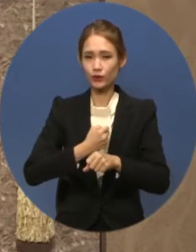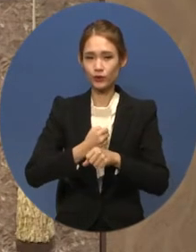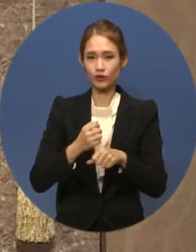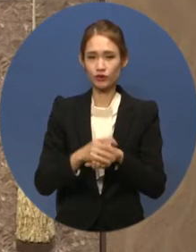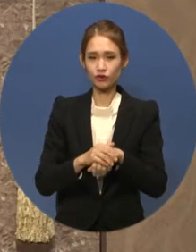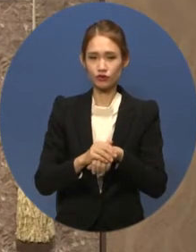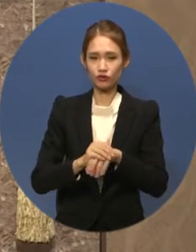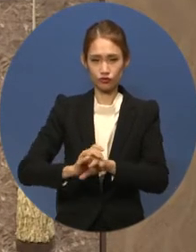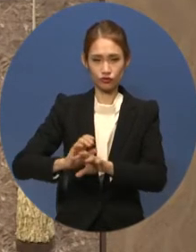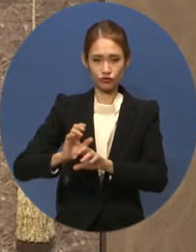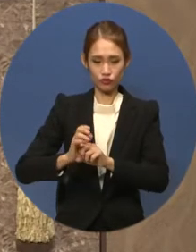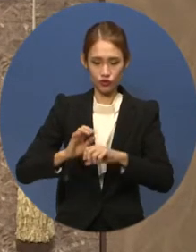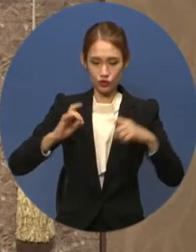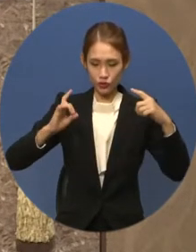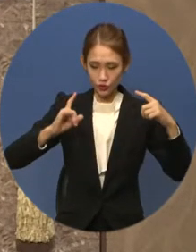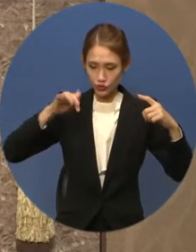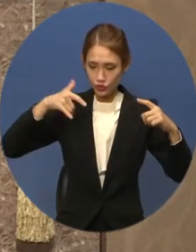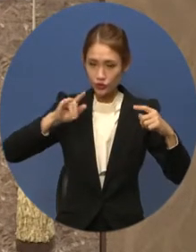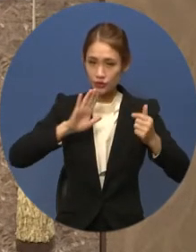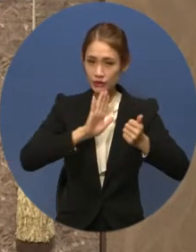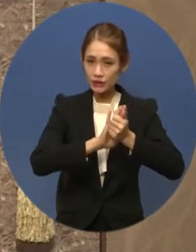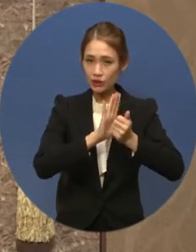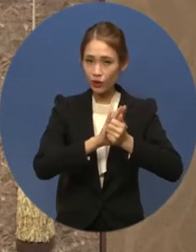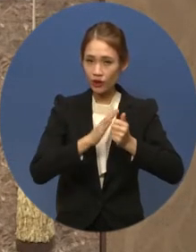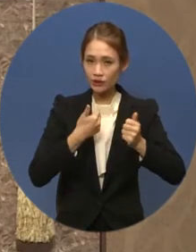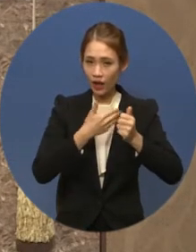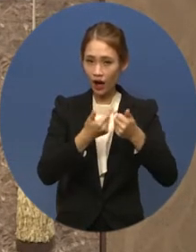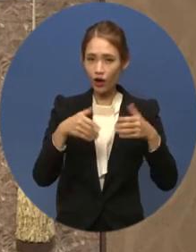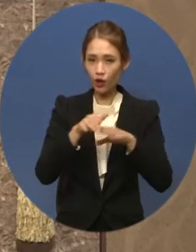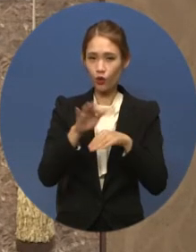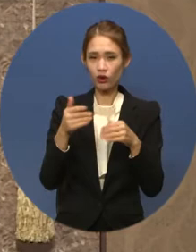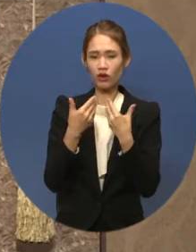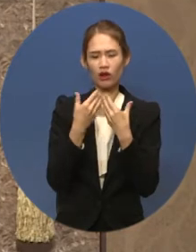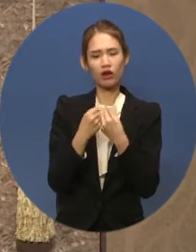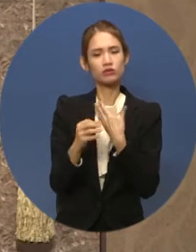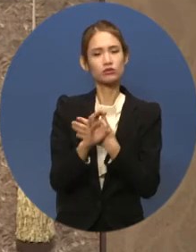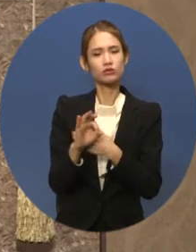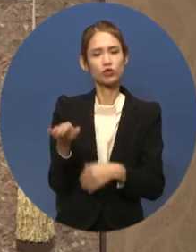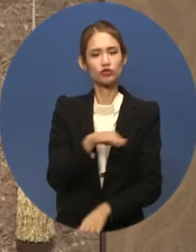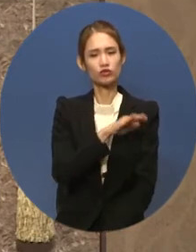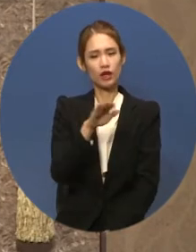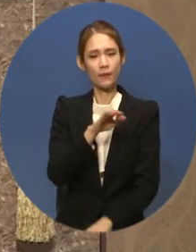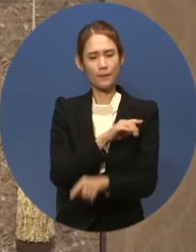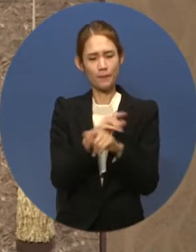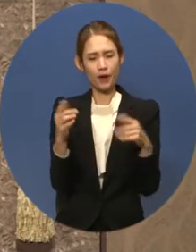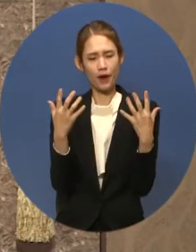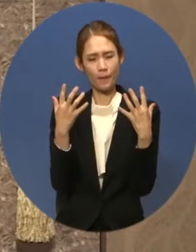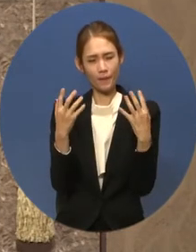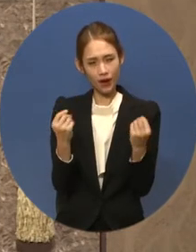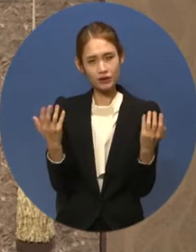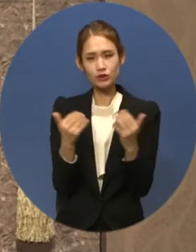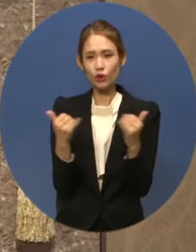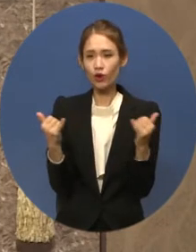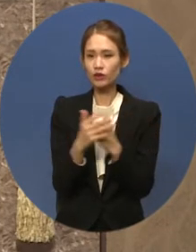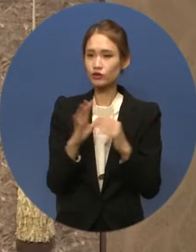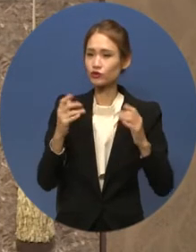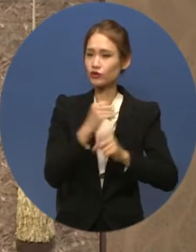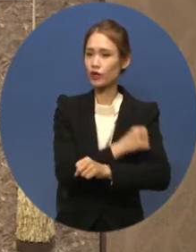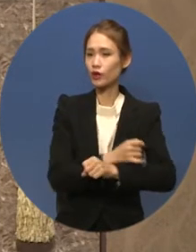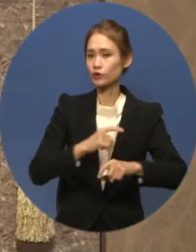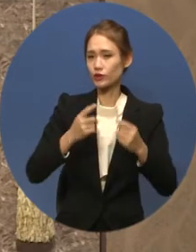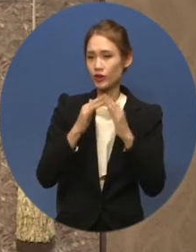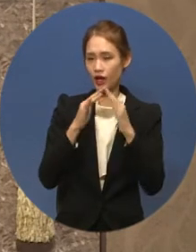사령관 이랄까요 예를 들면 우리 고운 공단이 일산에서 많은 우리 보험 공단 의 직원들이 우리 국가의 공자 보온